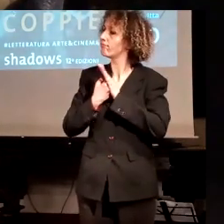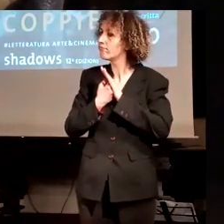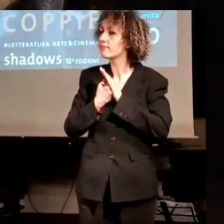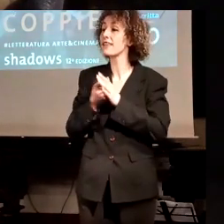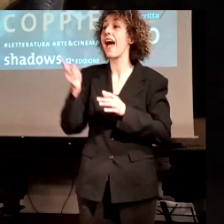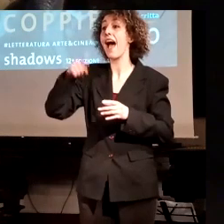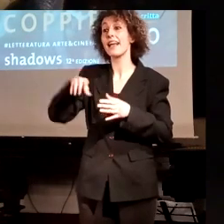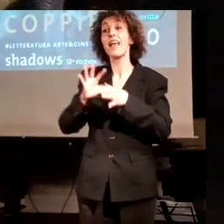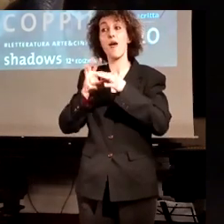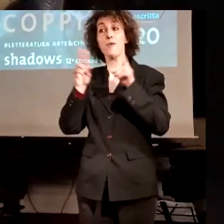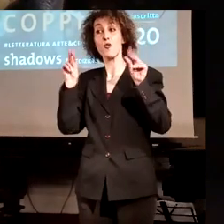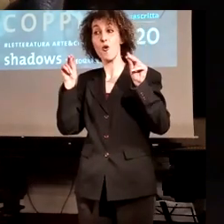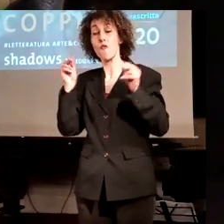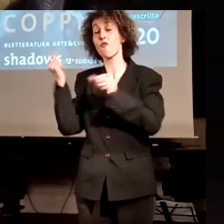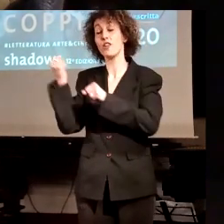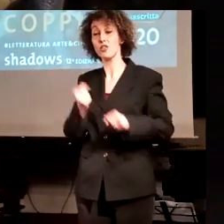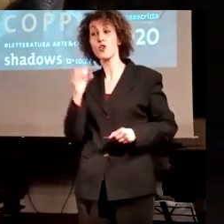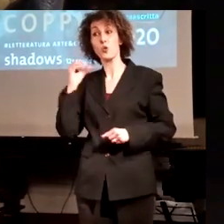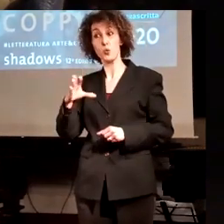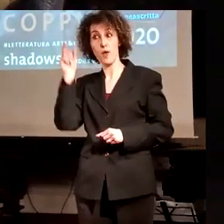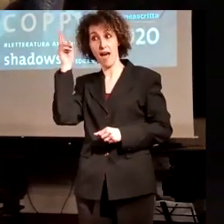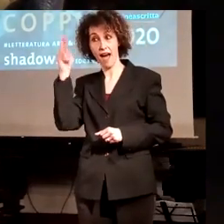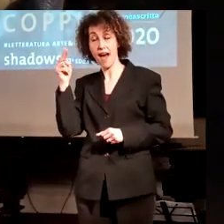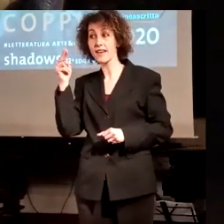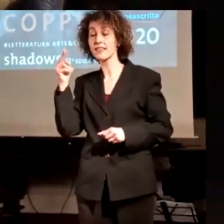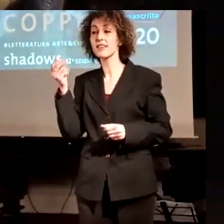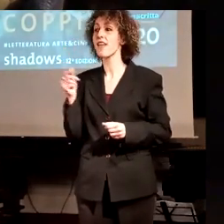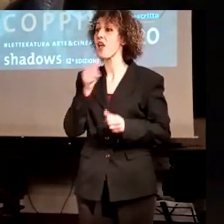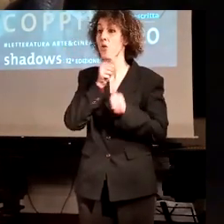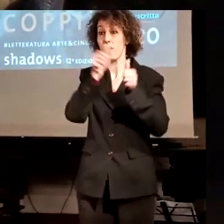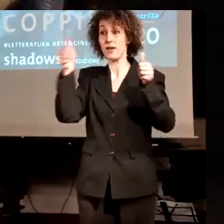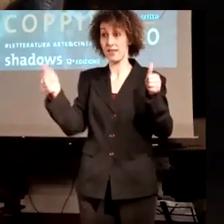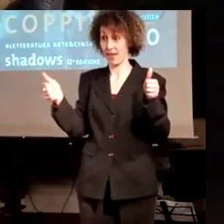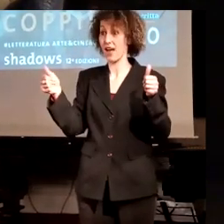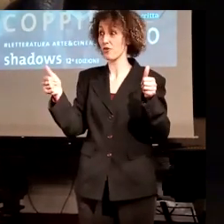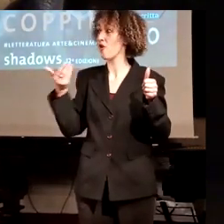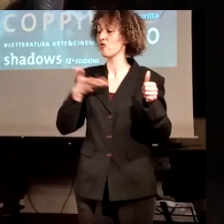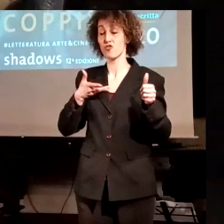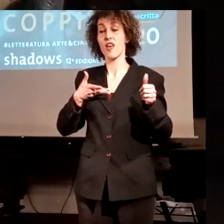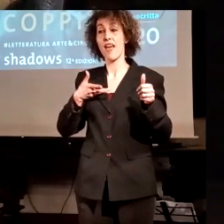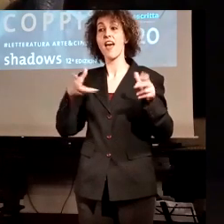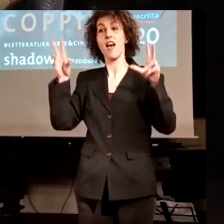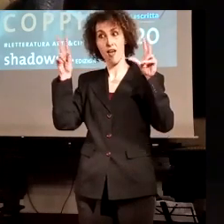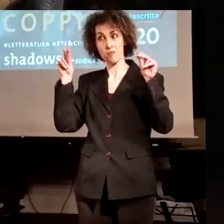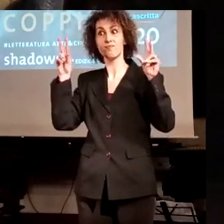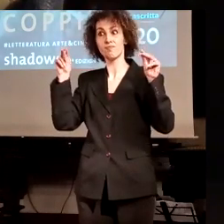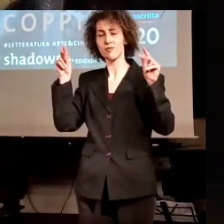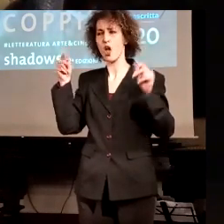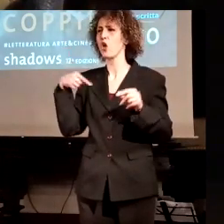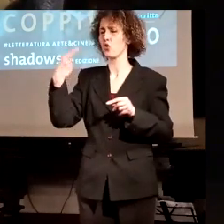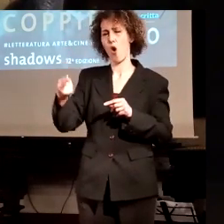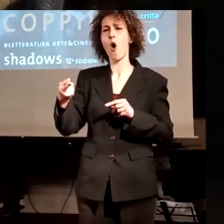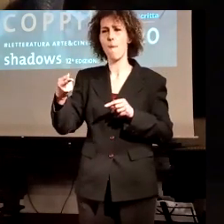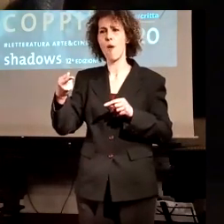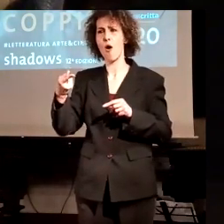manifestazione fondazione cultura e arte che tra l'altro quest'anno ci consente di avere una grande novità che dopo ripresenteremo e come vedete